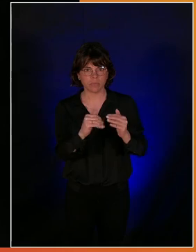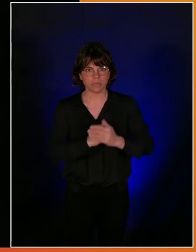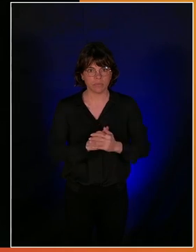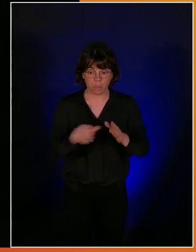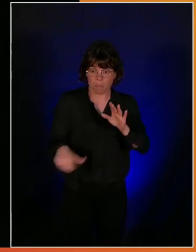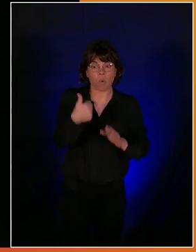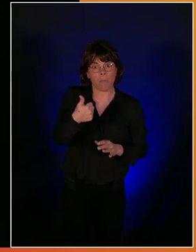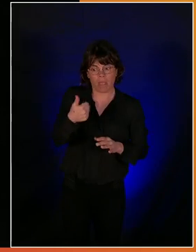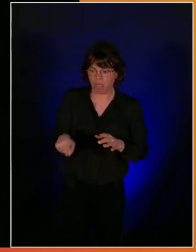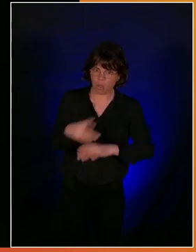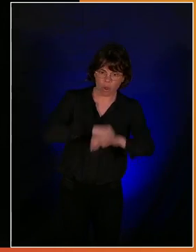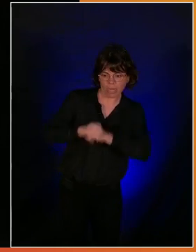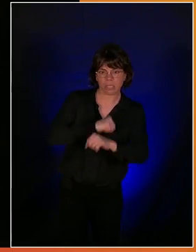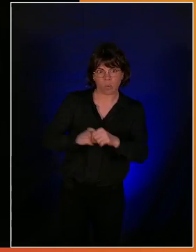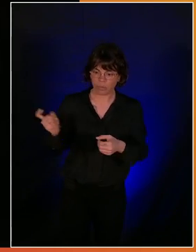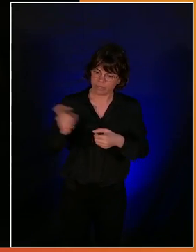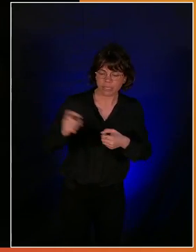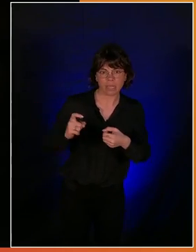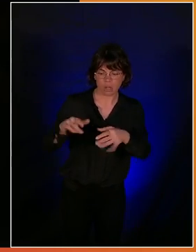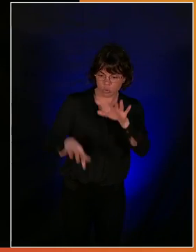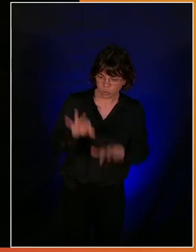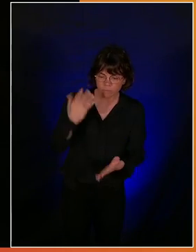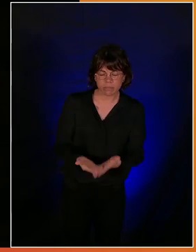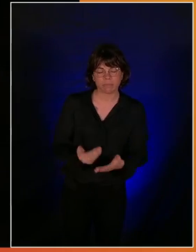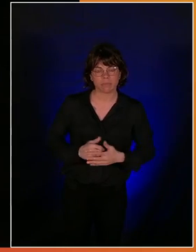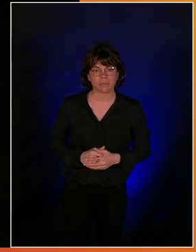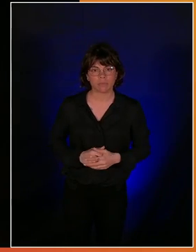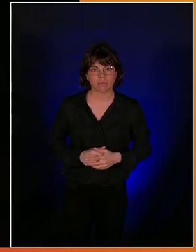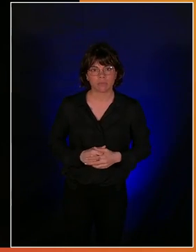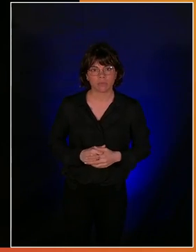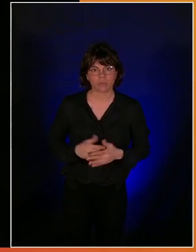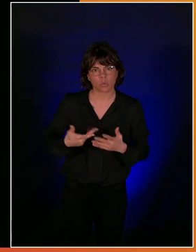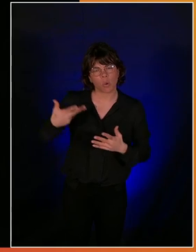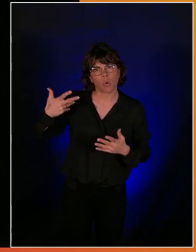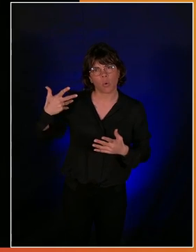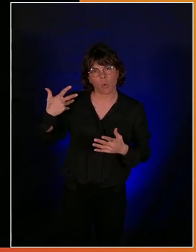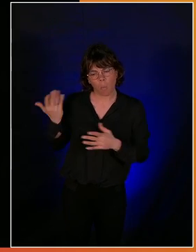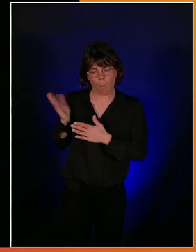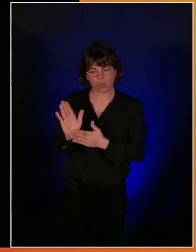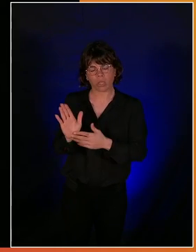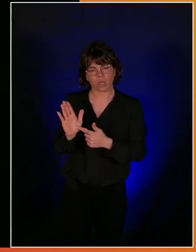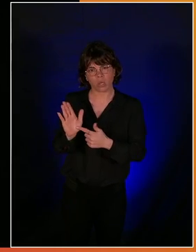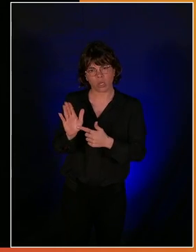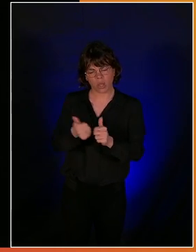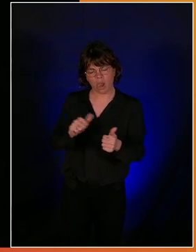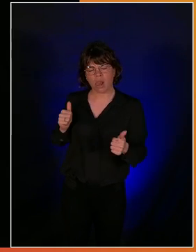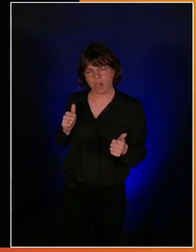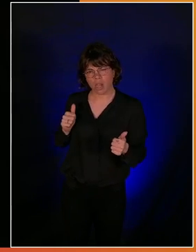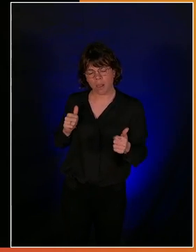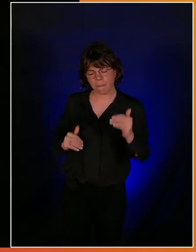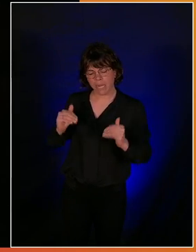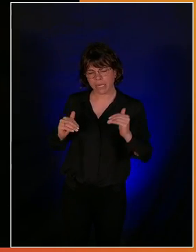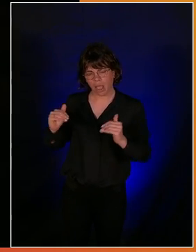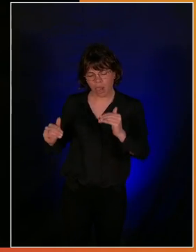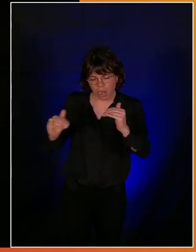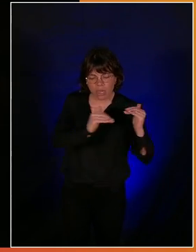première organisation syndicale à faire ce choix très loin d'un affichage la parité est un